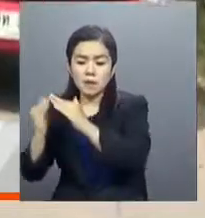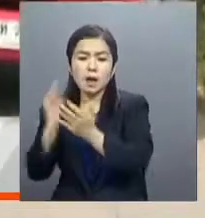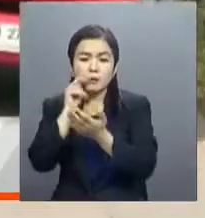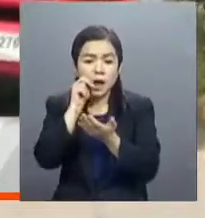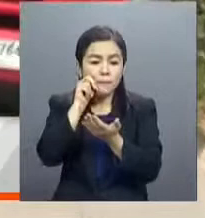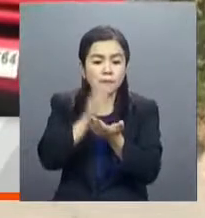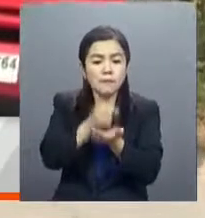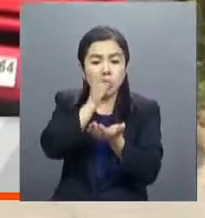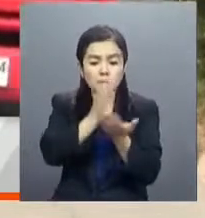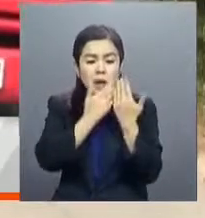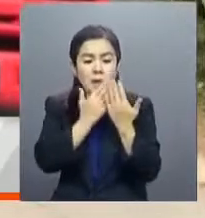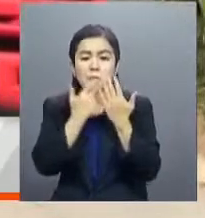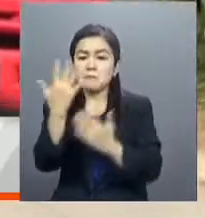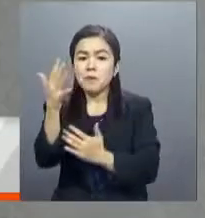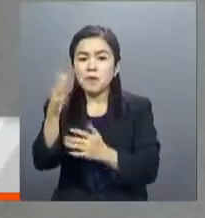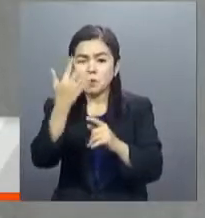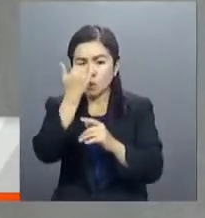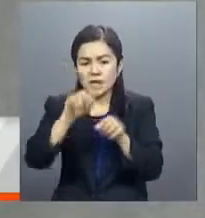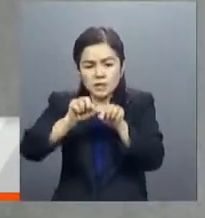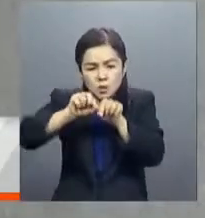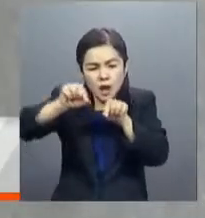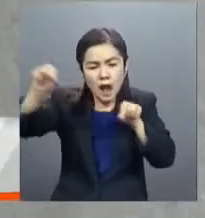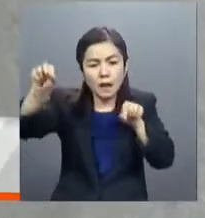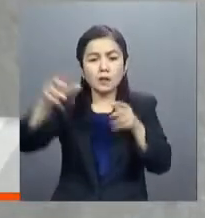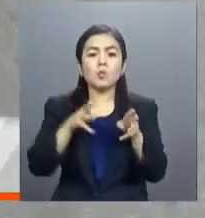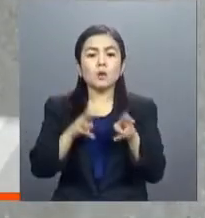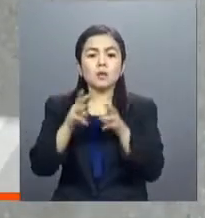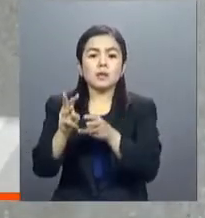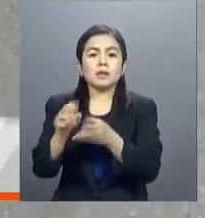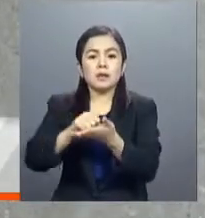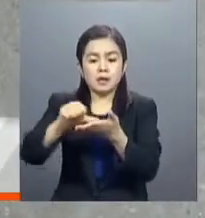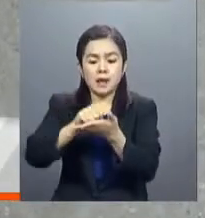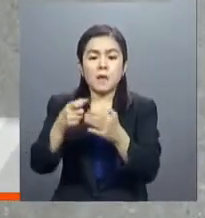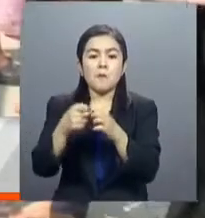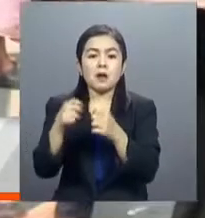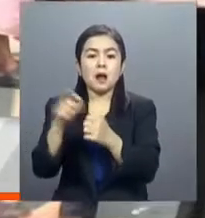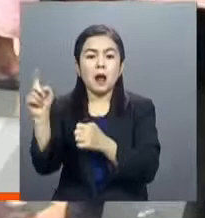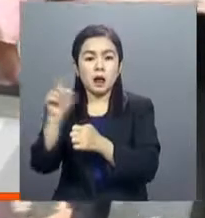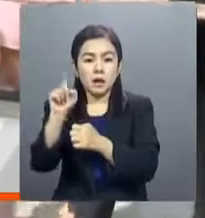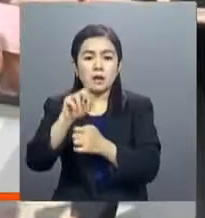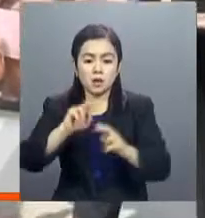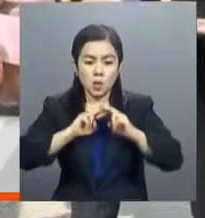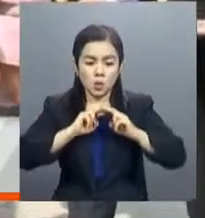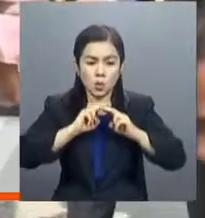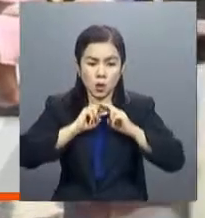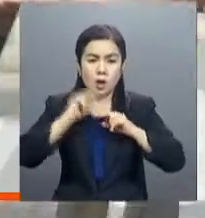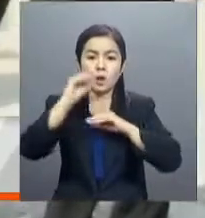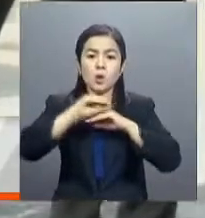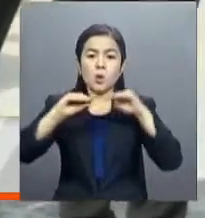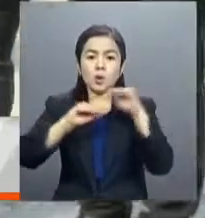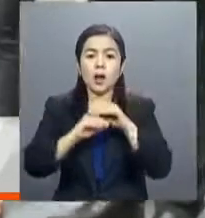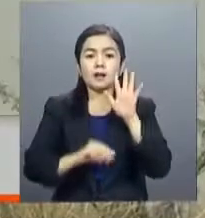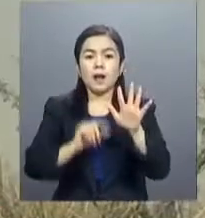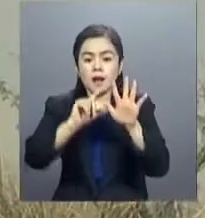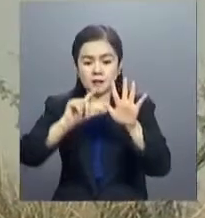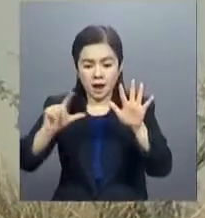ส่วนภูมิภาคขณะที่การแก้ปัญหาระยะยาวองค์กรปกครองส่วนท้องถิ่นจะใช้งบประมาณจากโครงการตำบลละ 5ล้าน